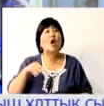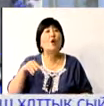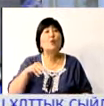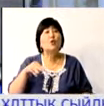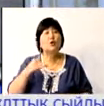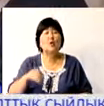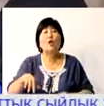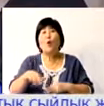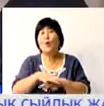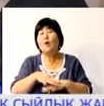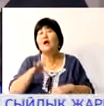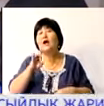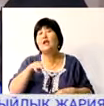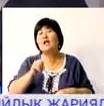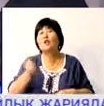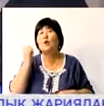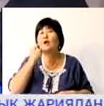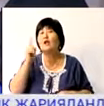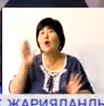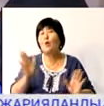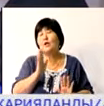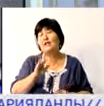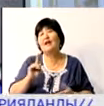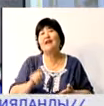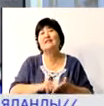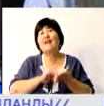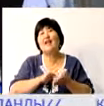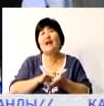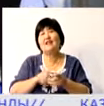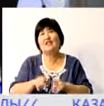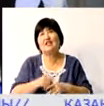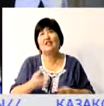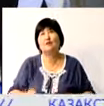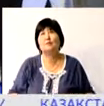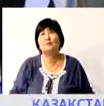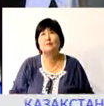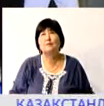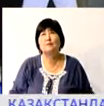арқылы көрермендер ретро әндер әлеміне саяхат жасады.